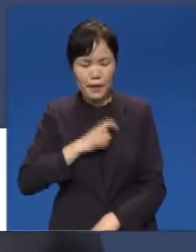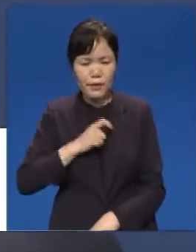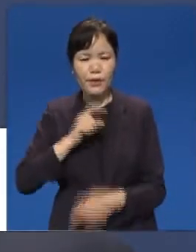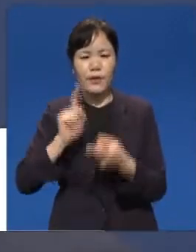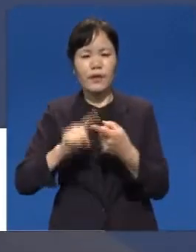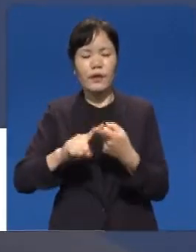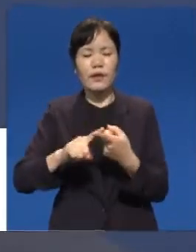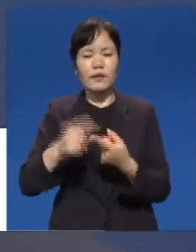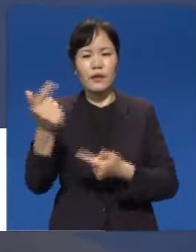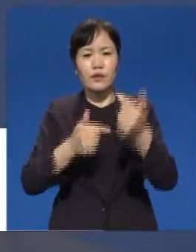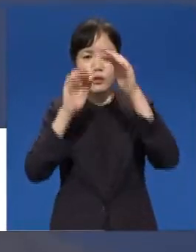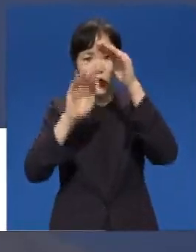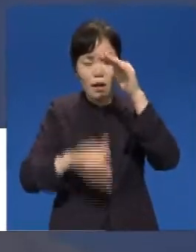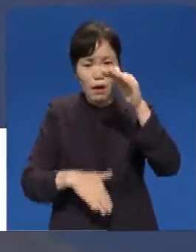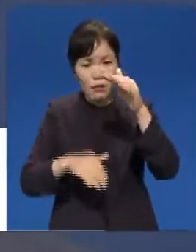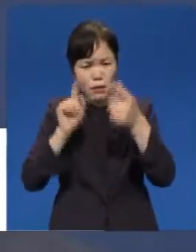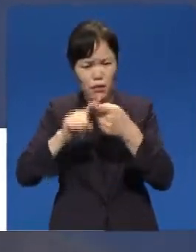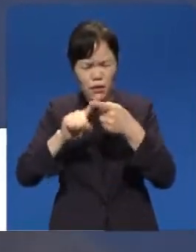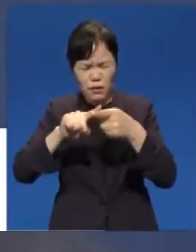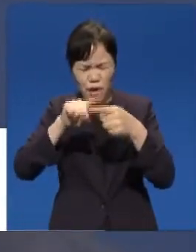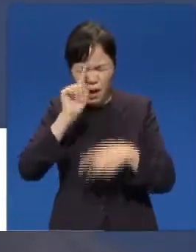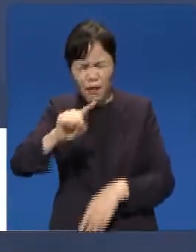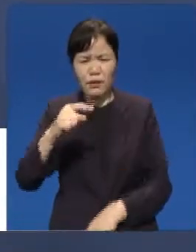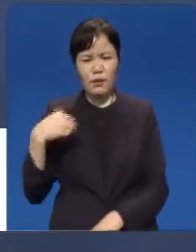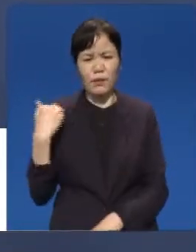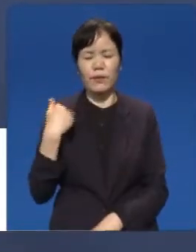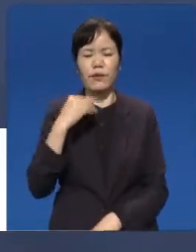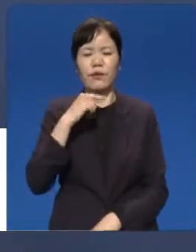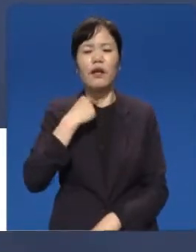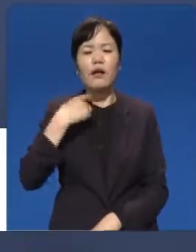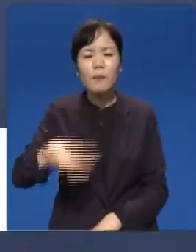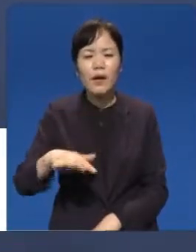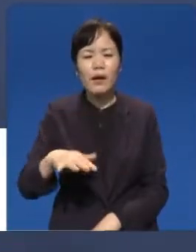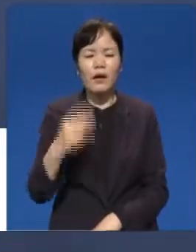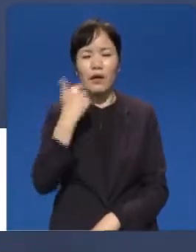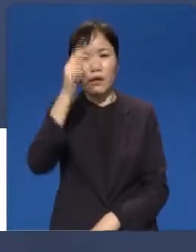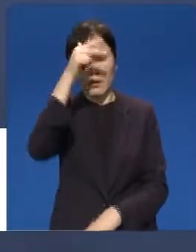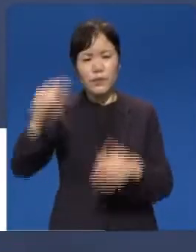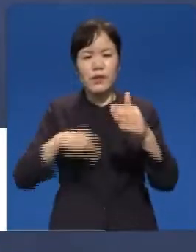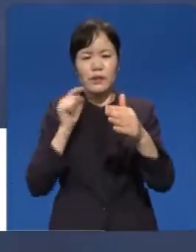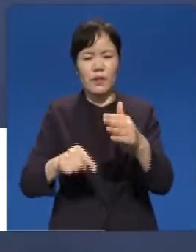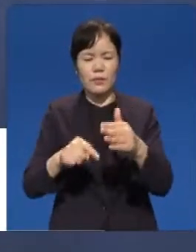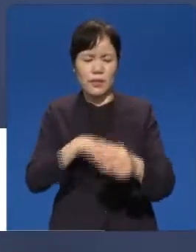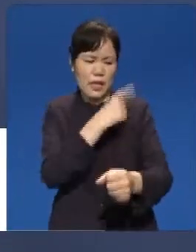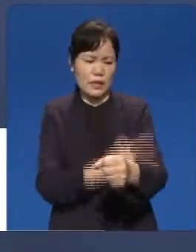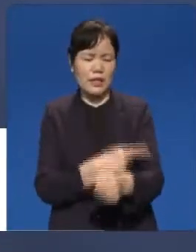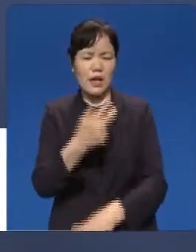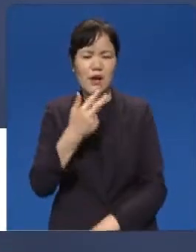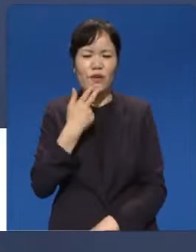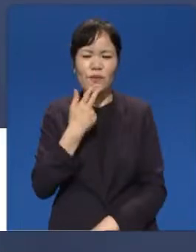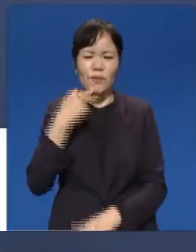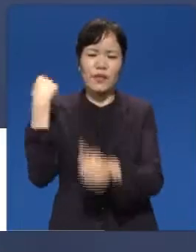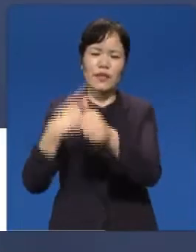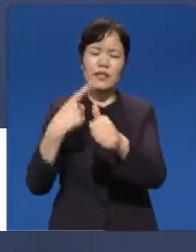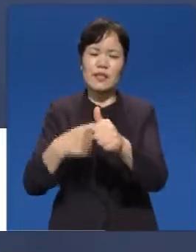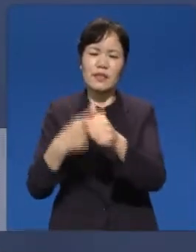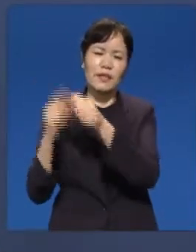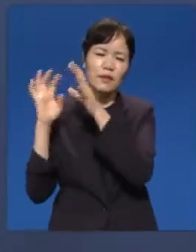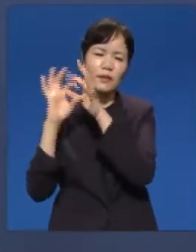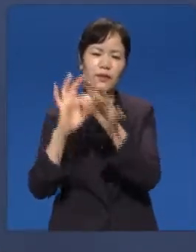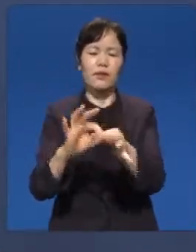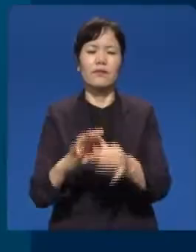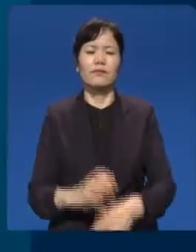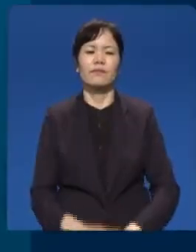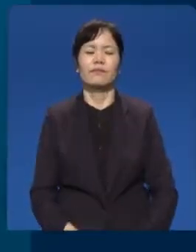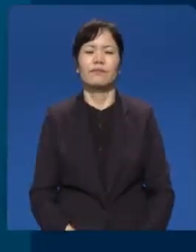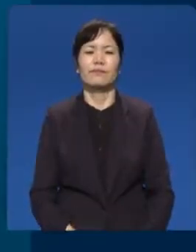대해선 중재안의 중자도 몰랐다며 부인했는데 검찰 내부에선 무능을 드러냈다는 질타가